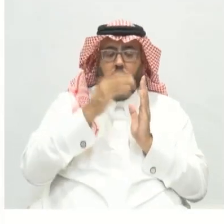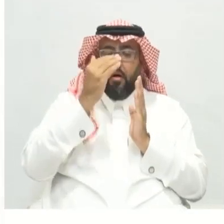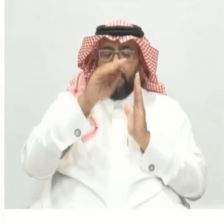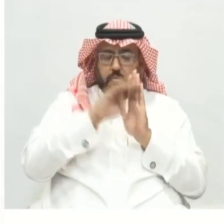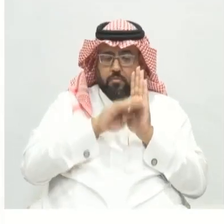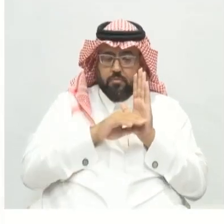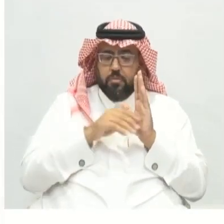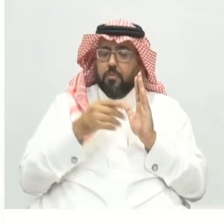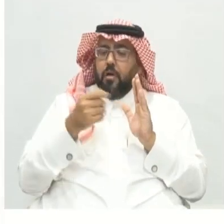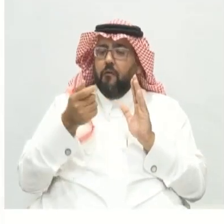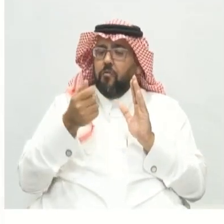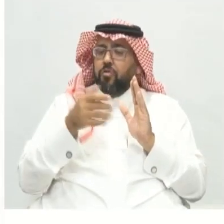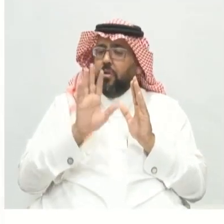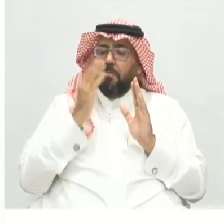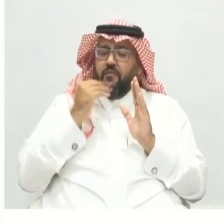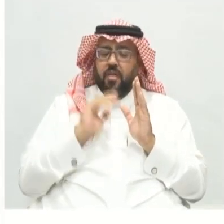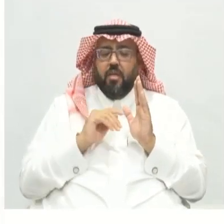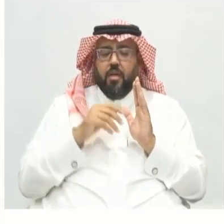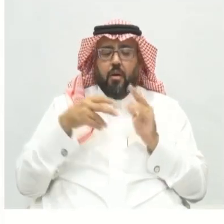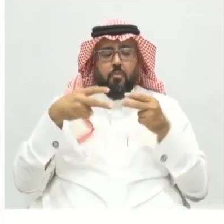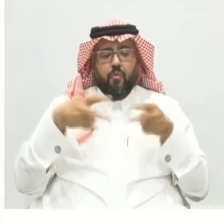برنامج مجاني ومفتوح